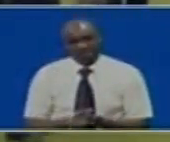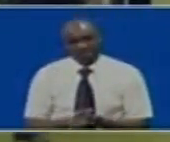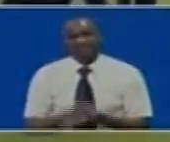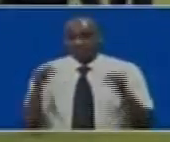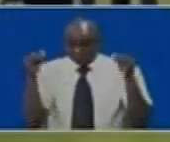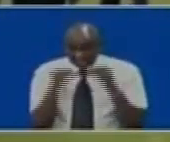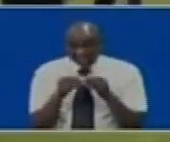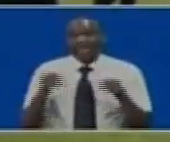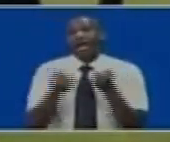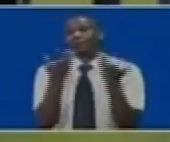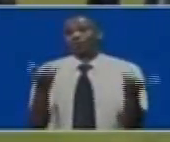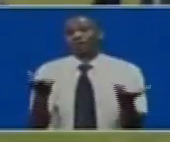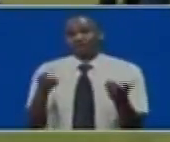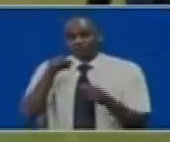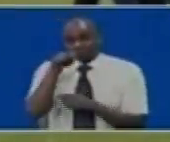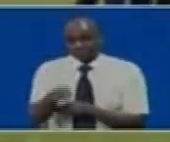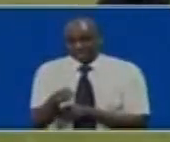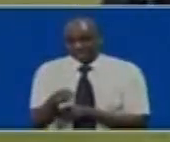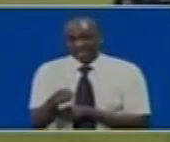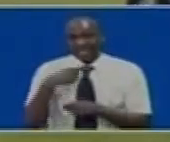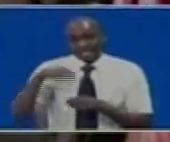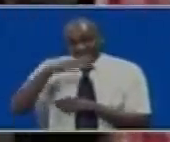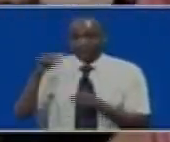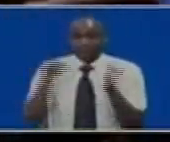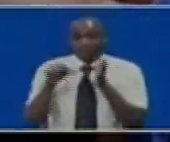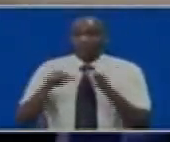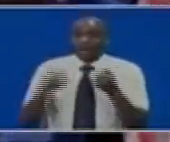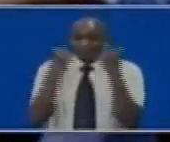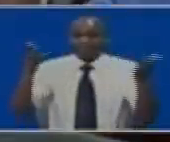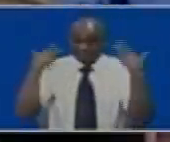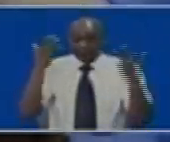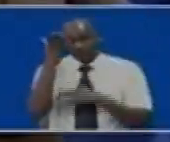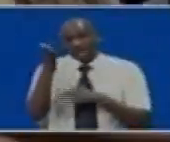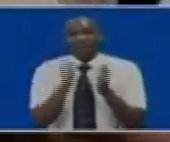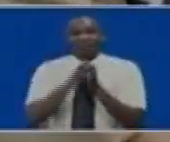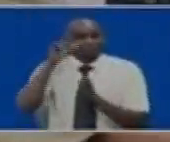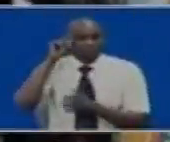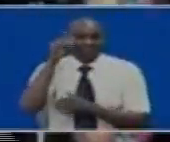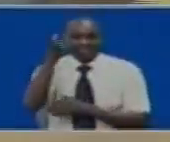Mikutano ya kusherehekea sikukuu ya Jamhuri ya geuka uwanja wa fujo huko Meru na Mombasa.